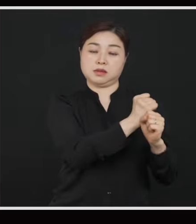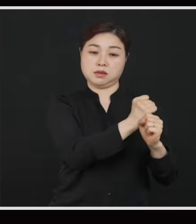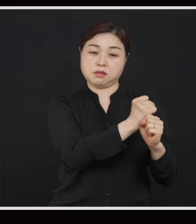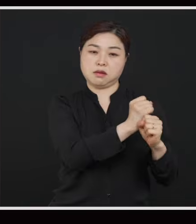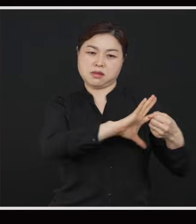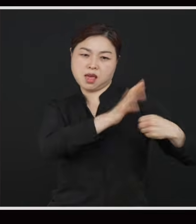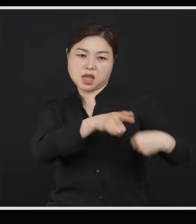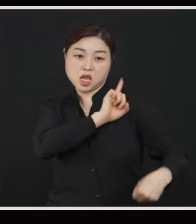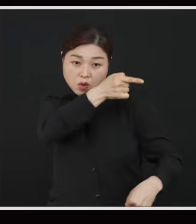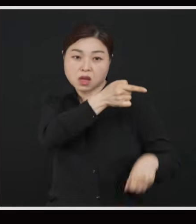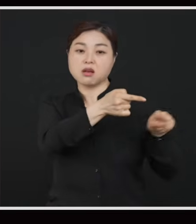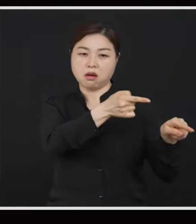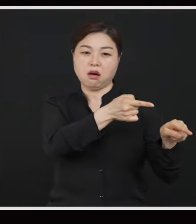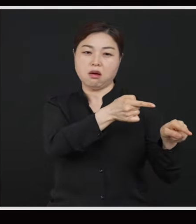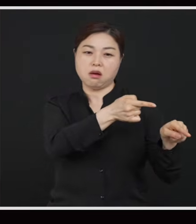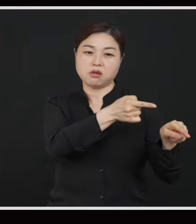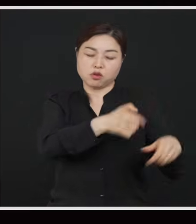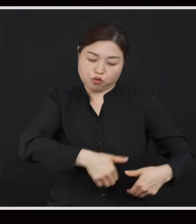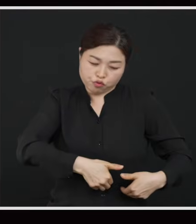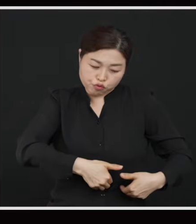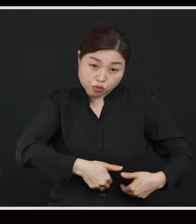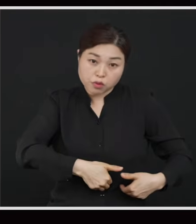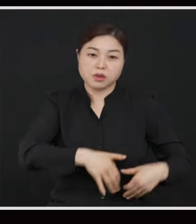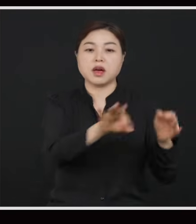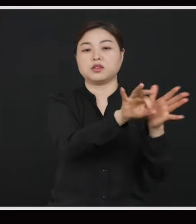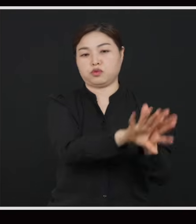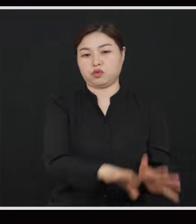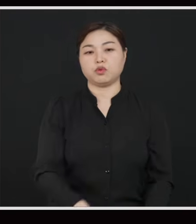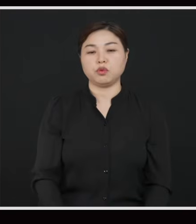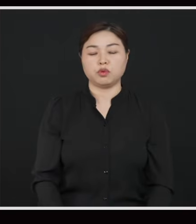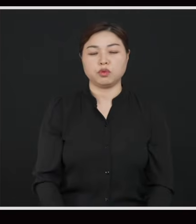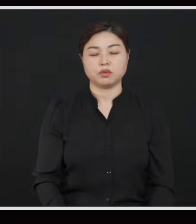나라가 됐습니다. 그리고 거기에서도 굶주림이 없어졌어요.